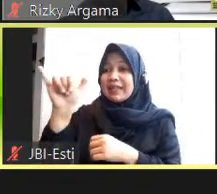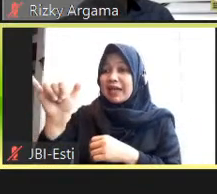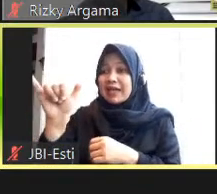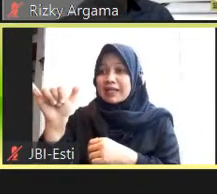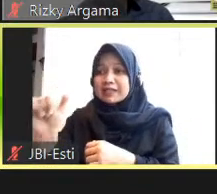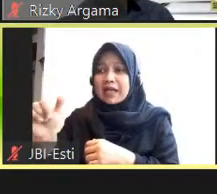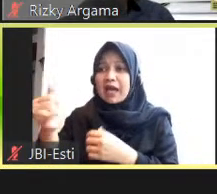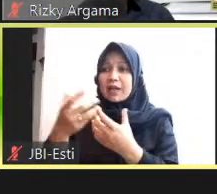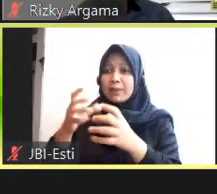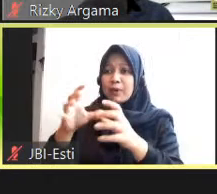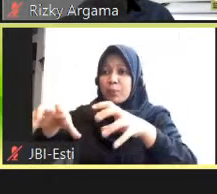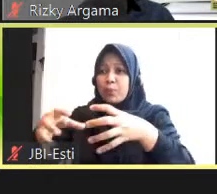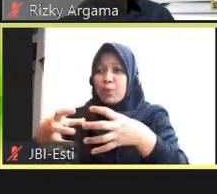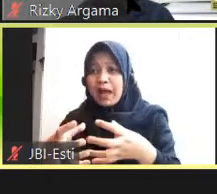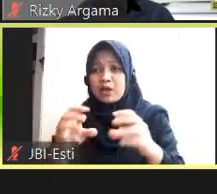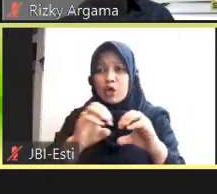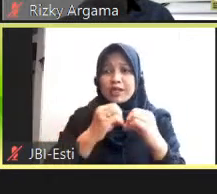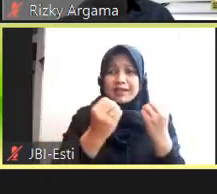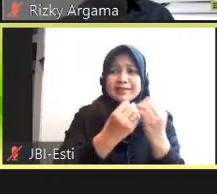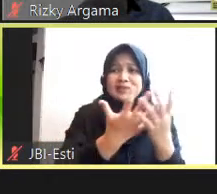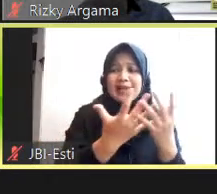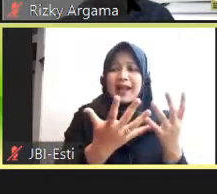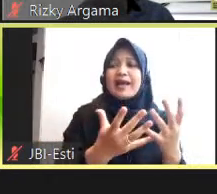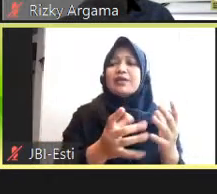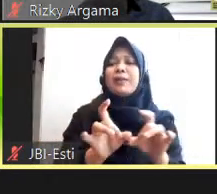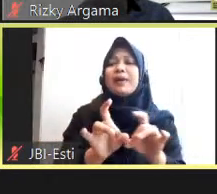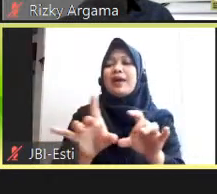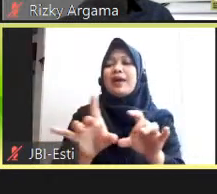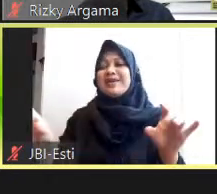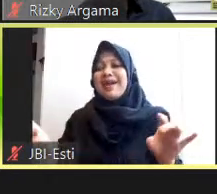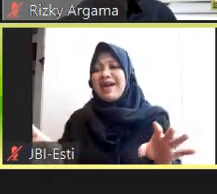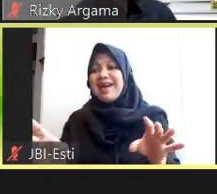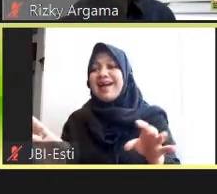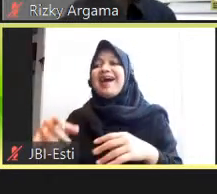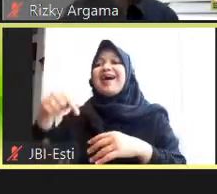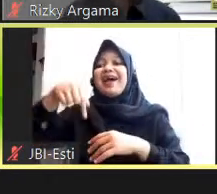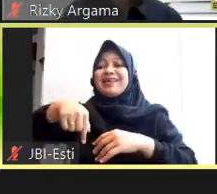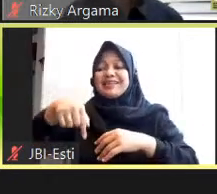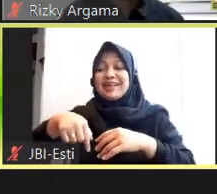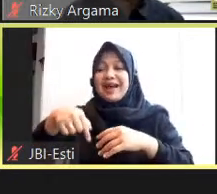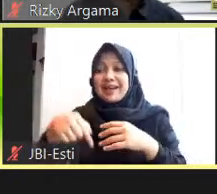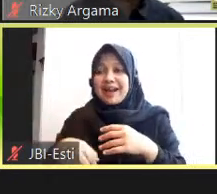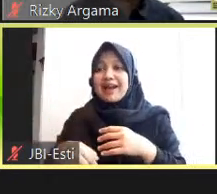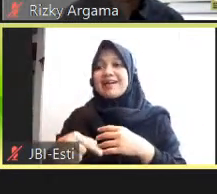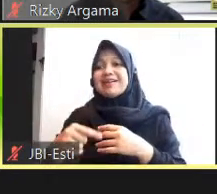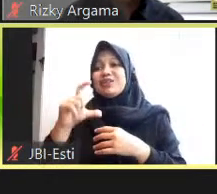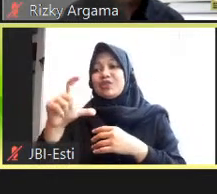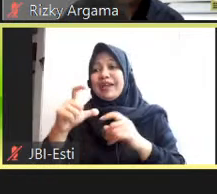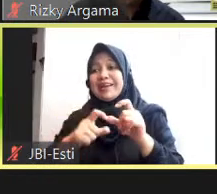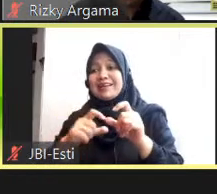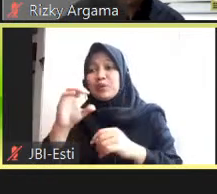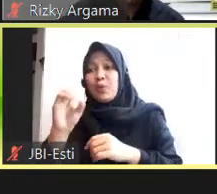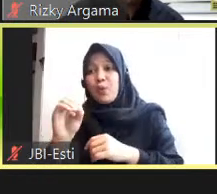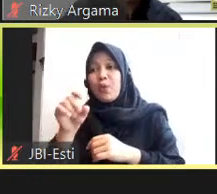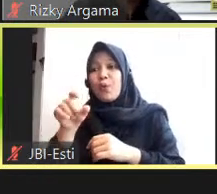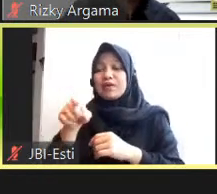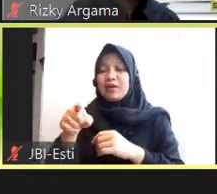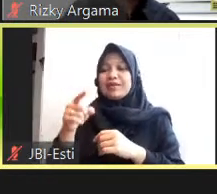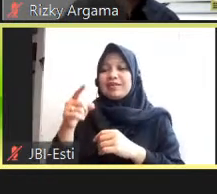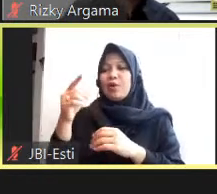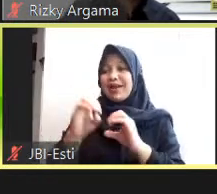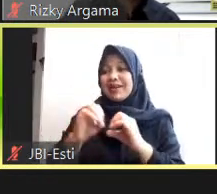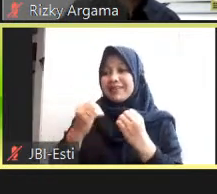bukan ormas. Nah, per hari ini ada upaya merebut definisi dari CSO, organisasi masyarakat